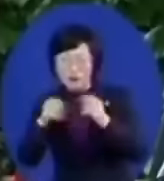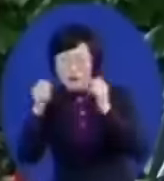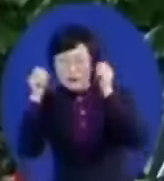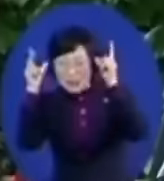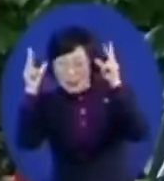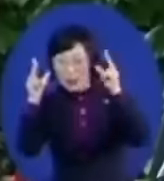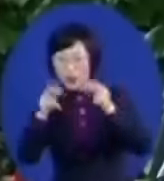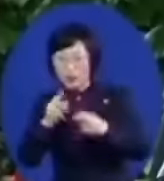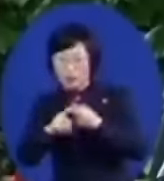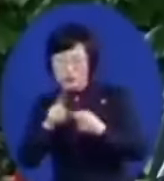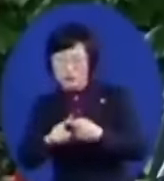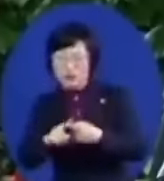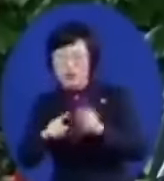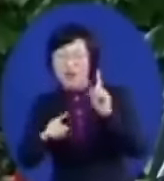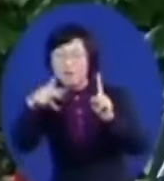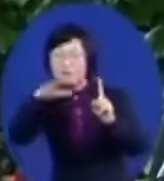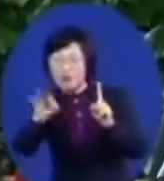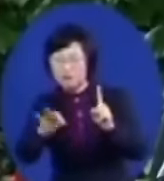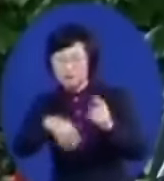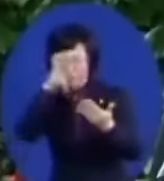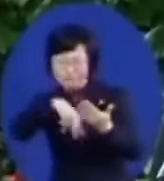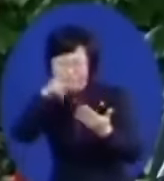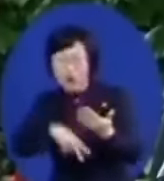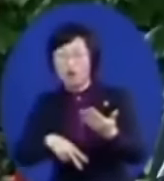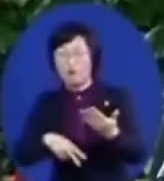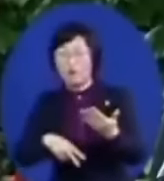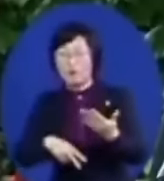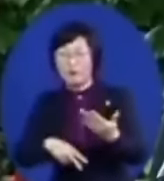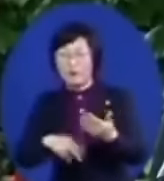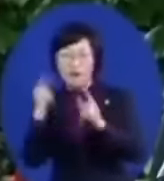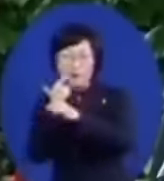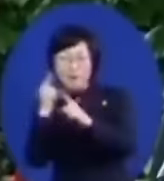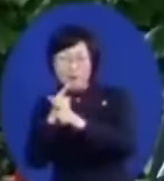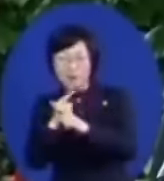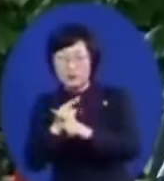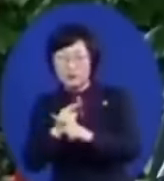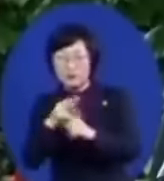장씩 읽으세요. 그러면 2년 안에